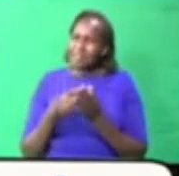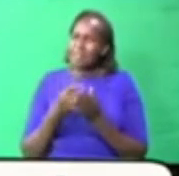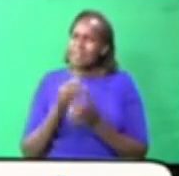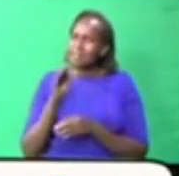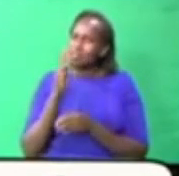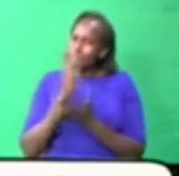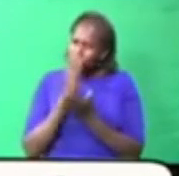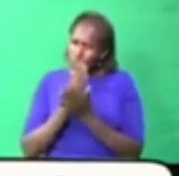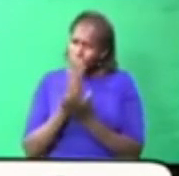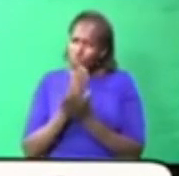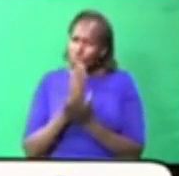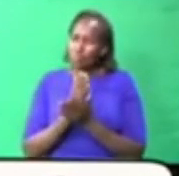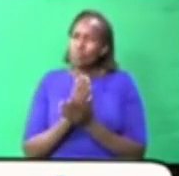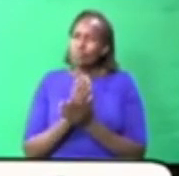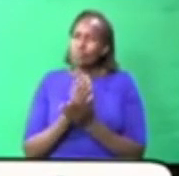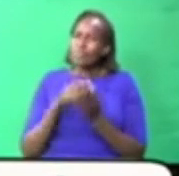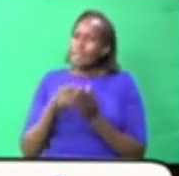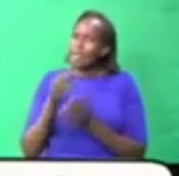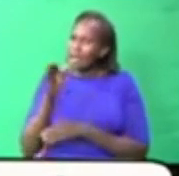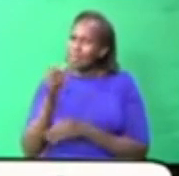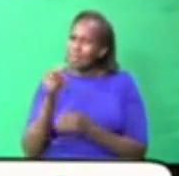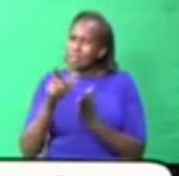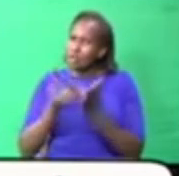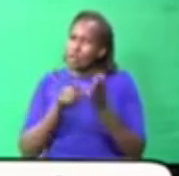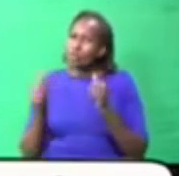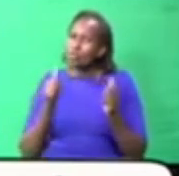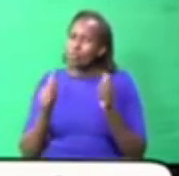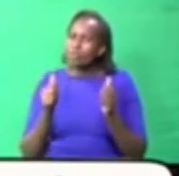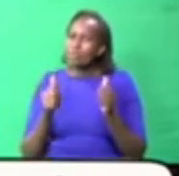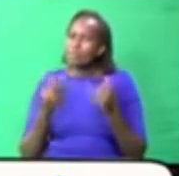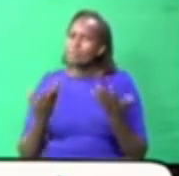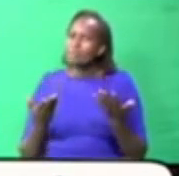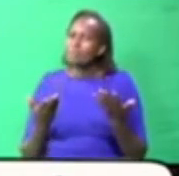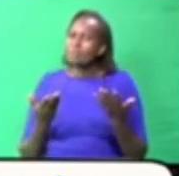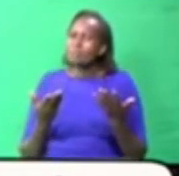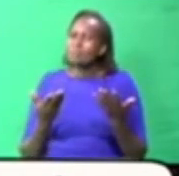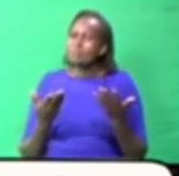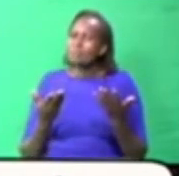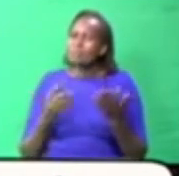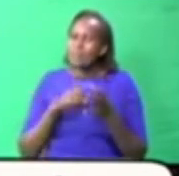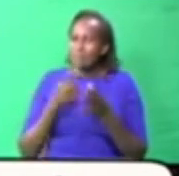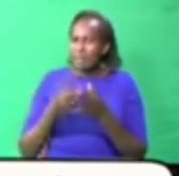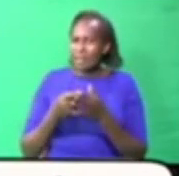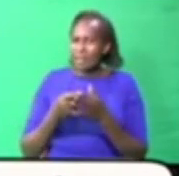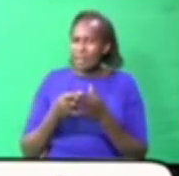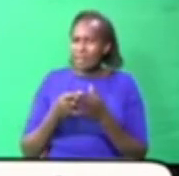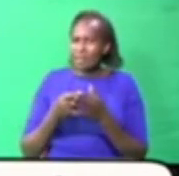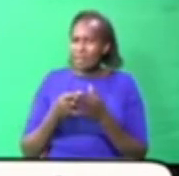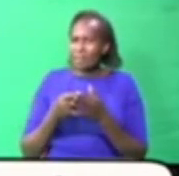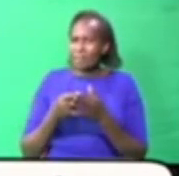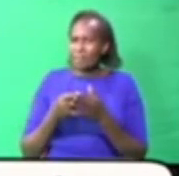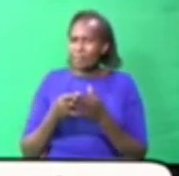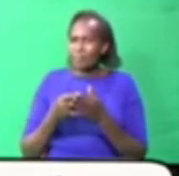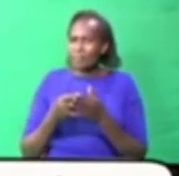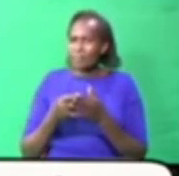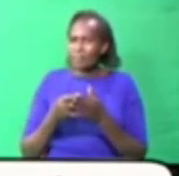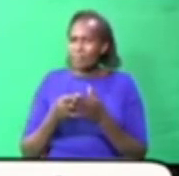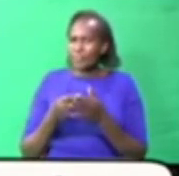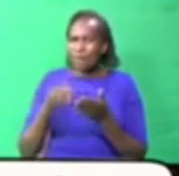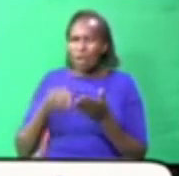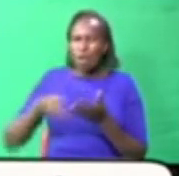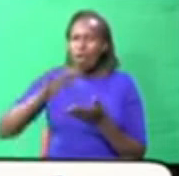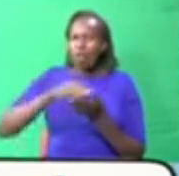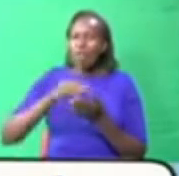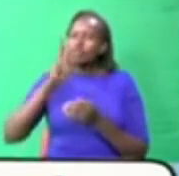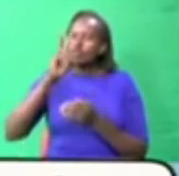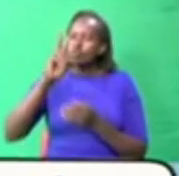kweli. Akamuliza ni deni gani? Ni kiasi gani? Further enough, it was not hundreds of thousands, it was over 2 million